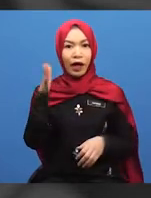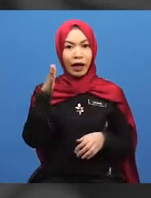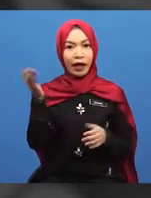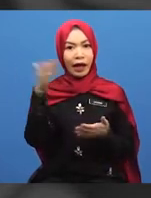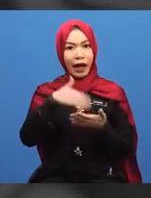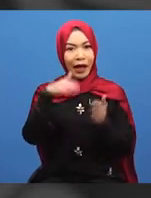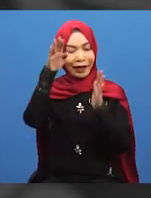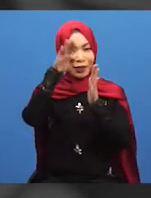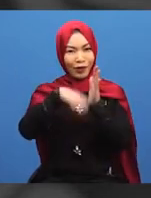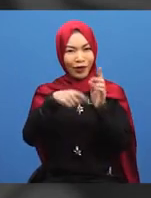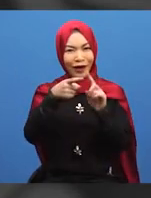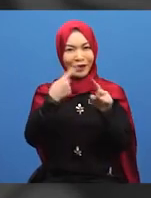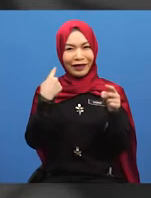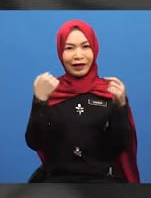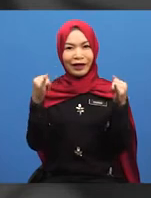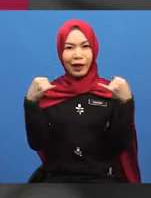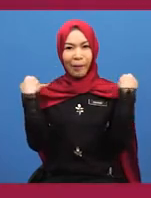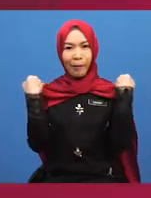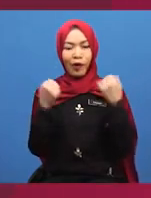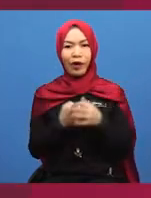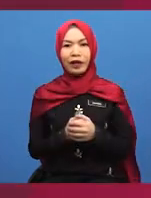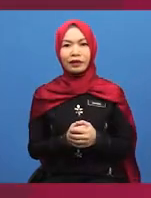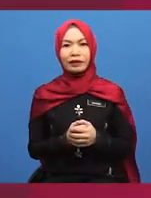berbanding dengan harga import di Malaysia.